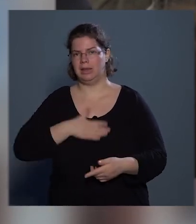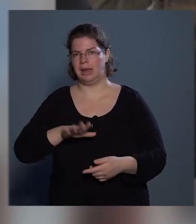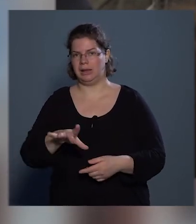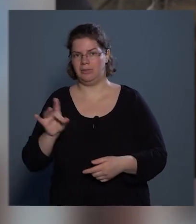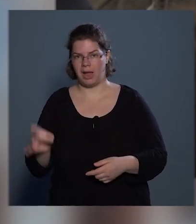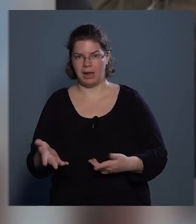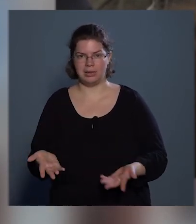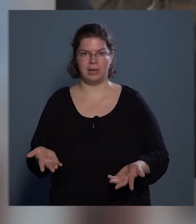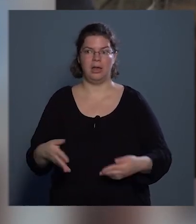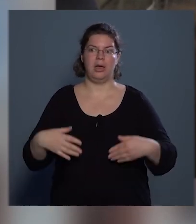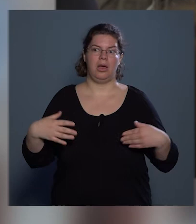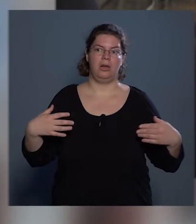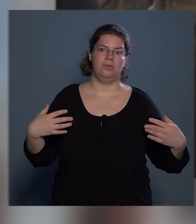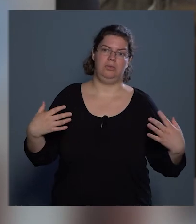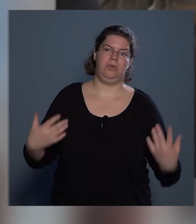Tehát ez vagy a